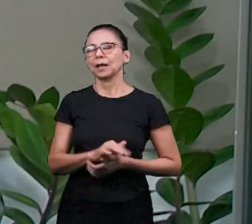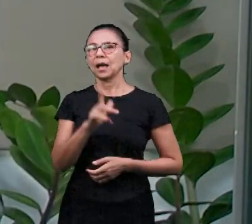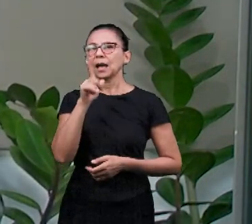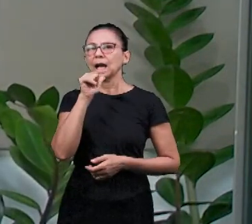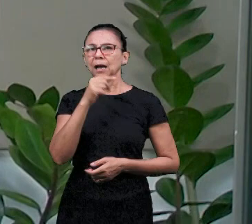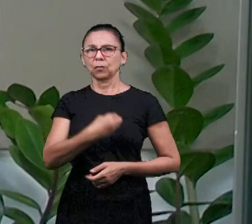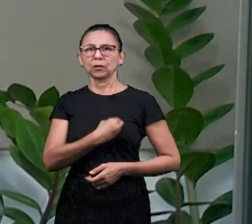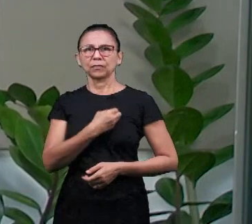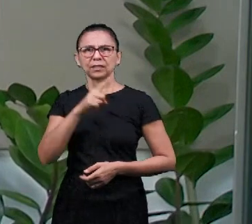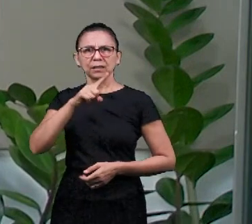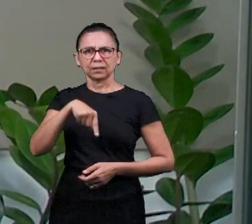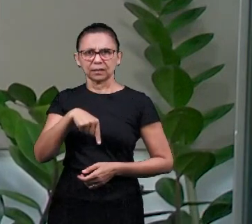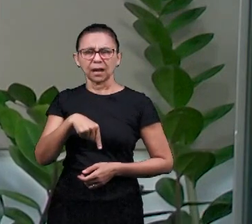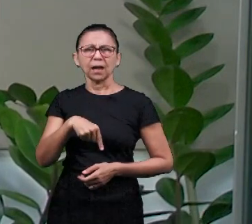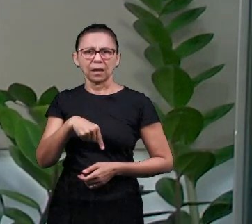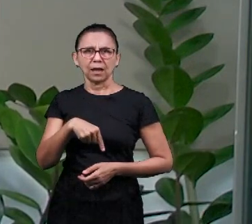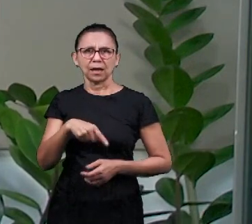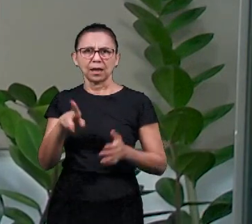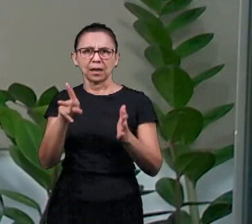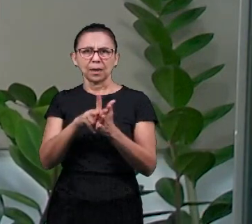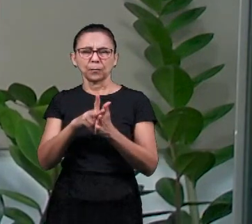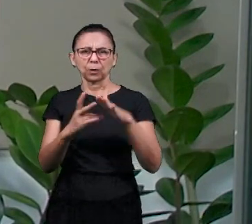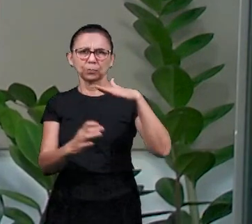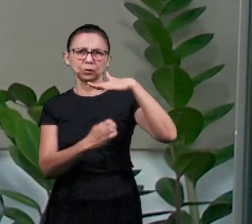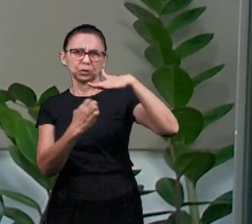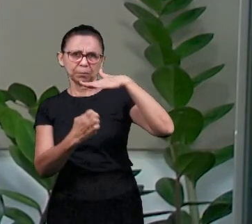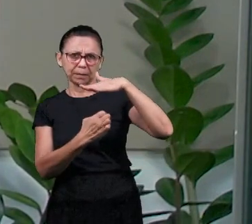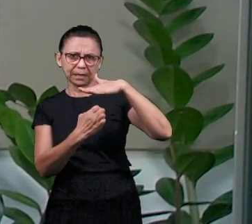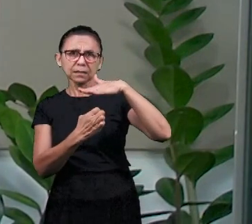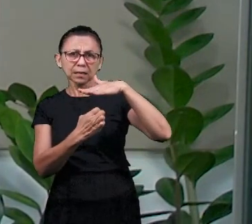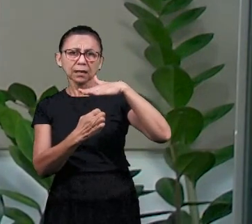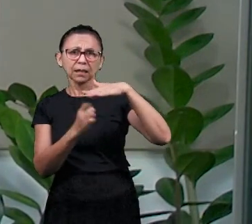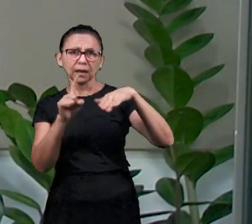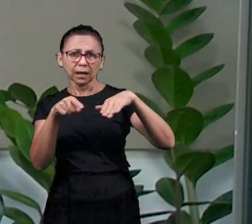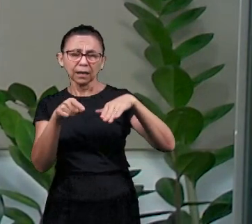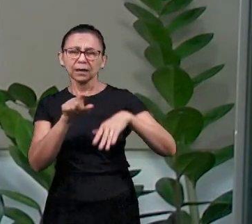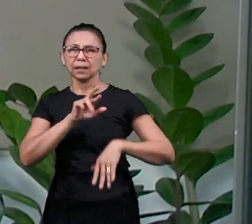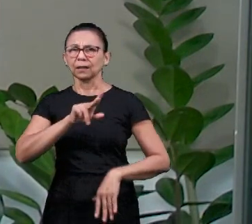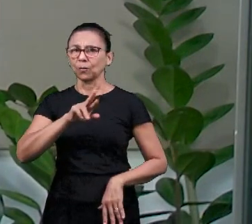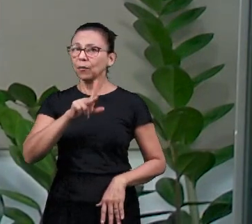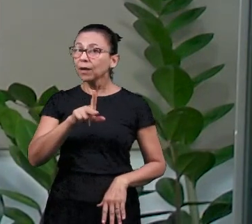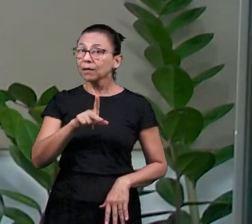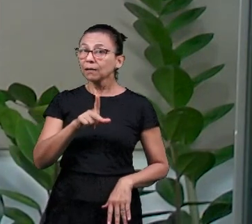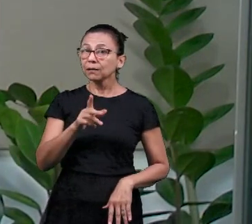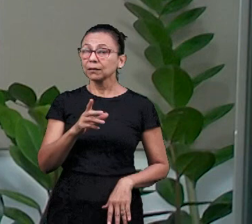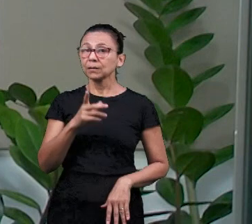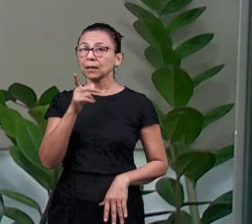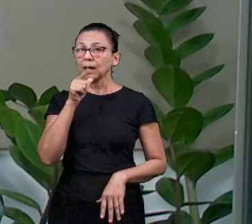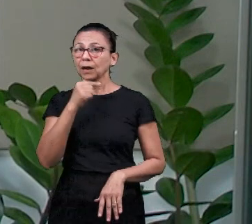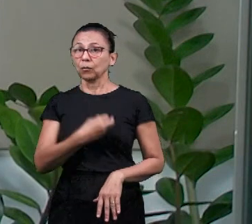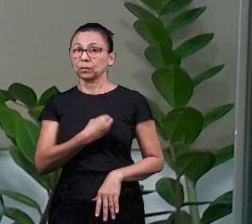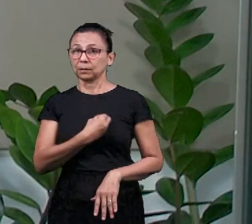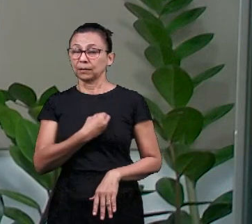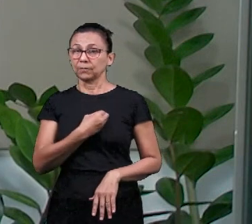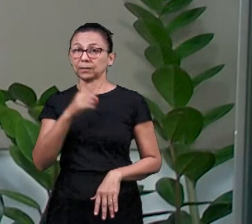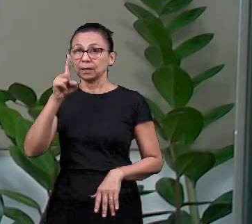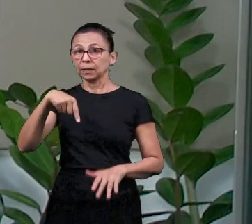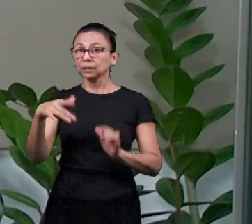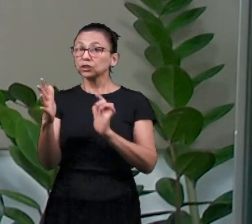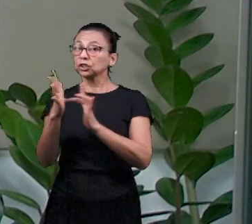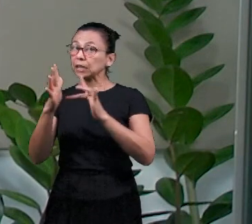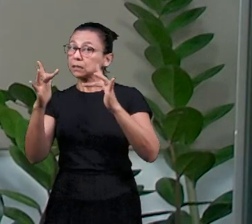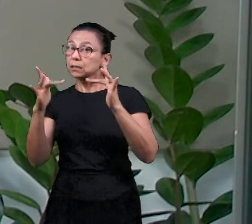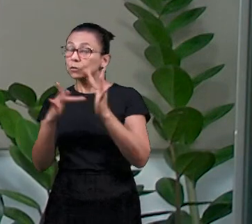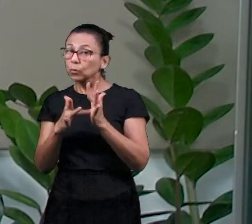usées des compagnies des eaux. Non, la vie éternelle, c'est différent de cette vie ici. La Sainte Seine du Seigneur, c'est différent